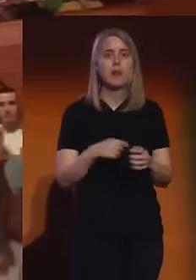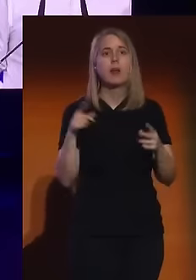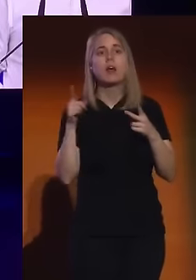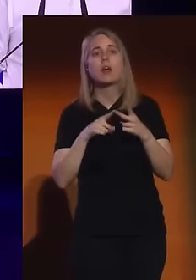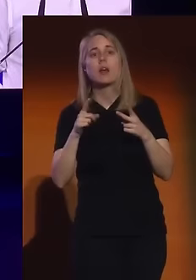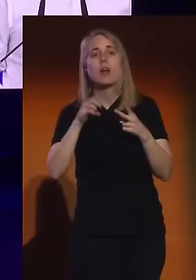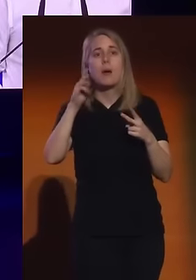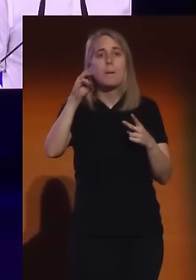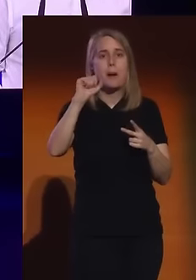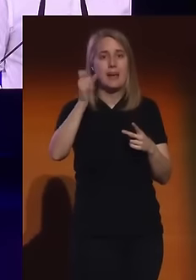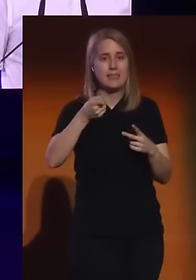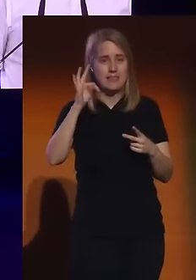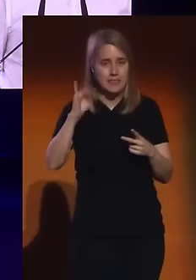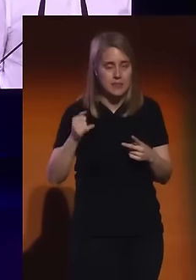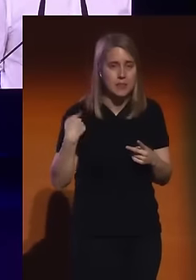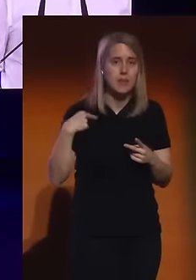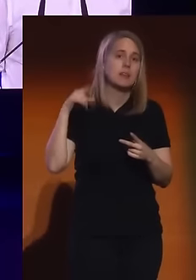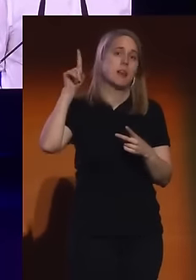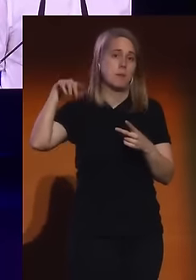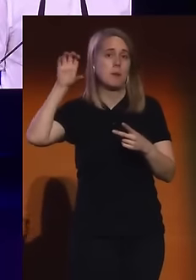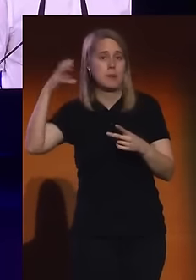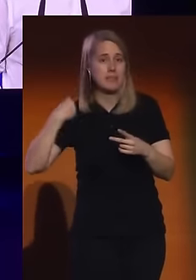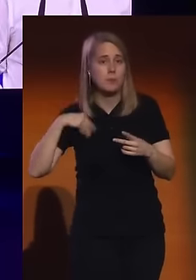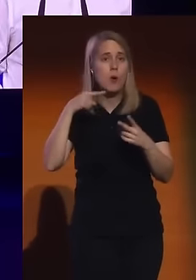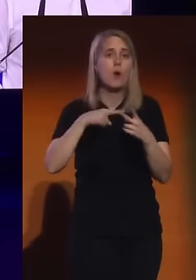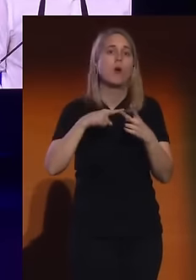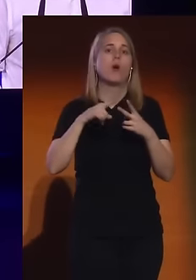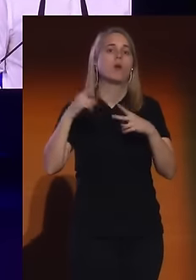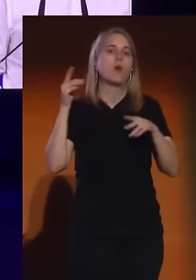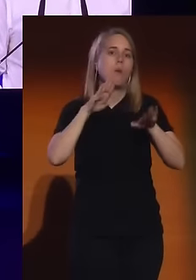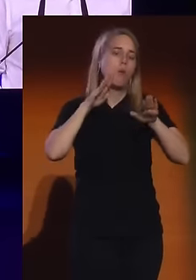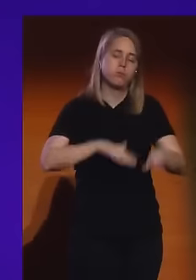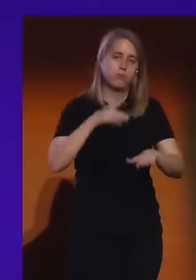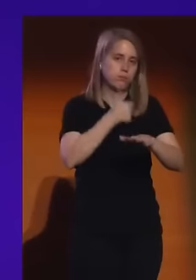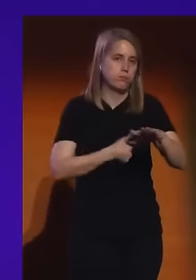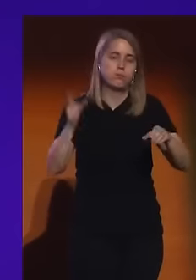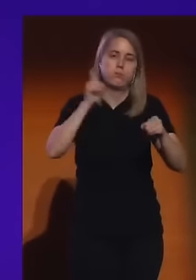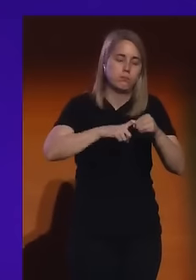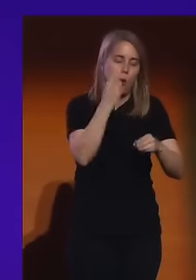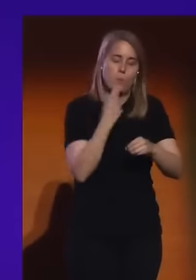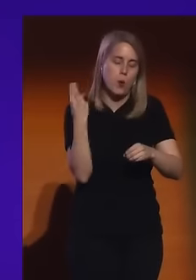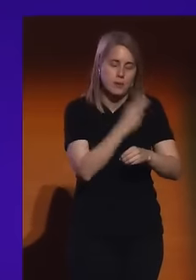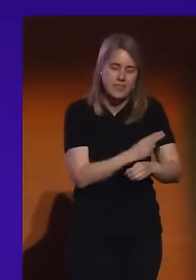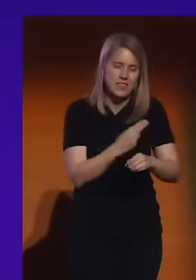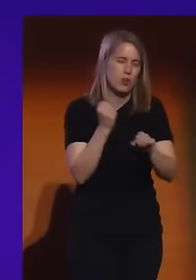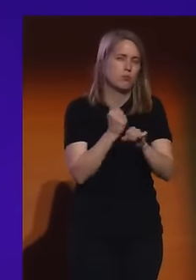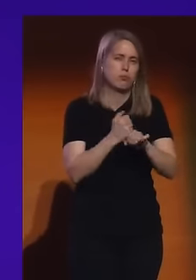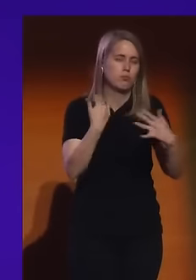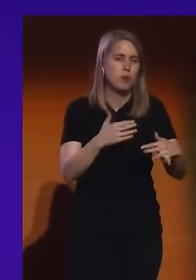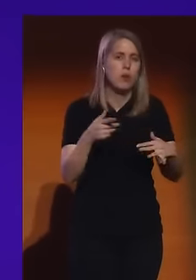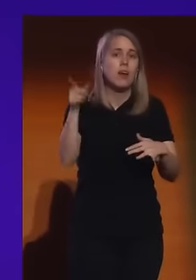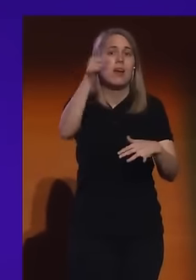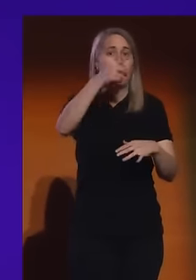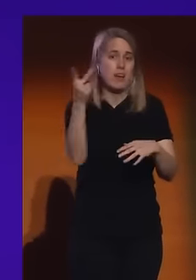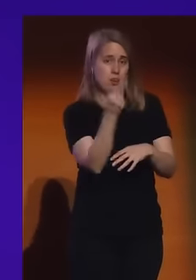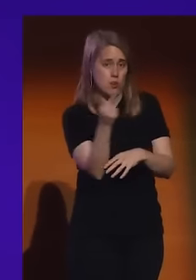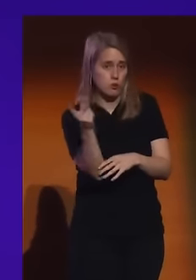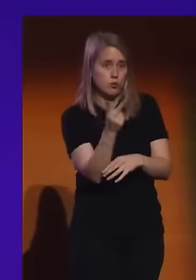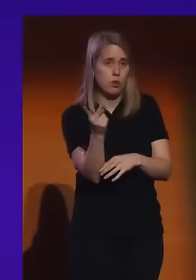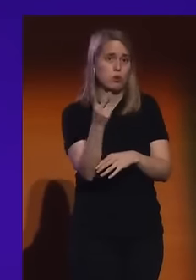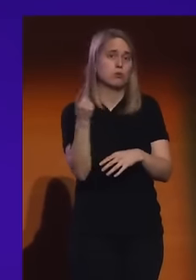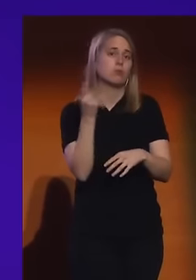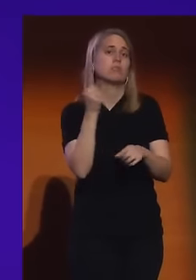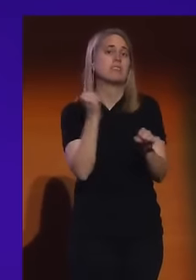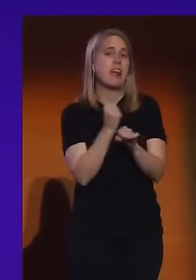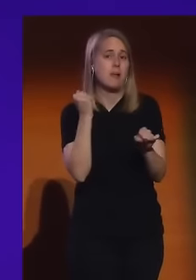errefuxiatuena laparra euskal zalea abertzale militante kpra berai eta berai